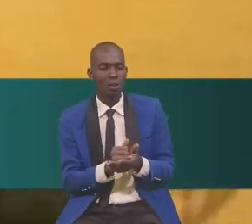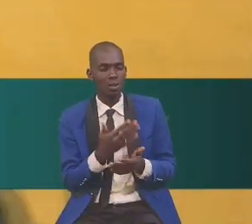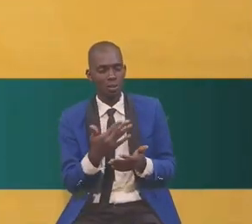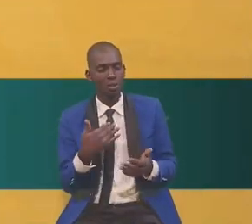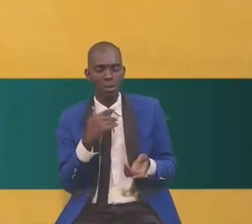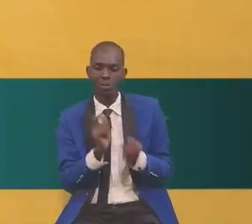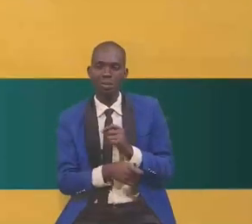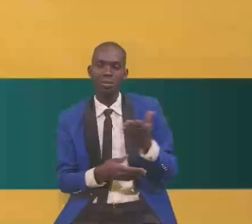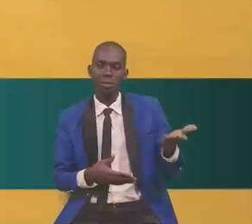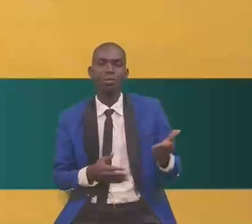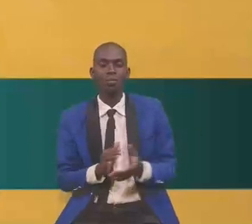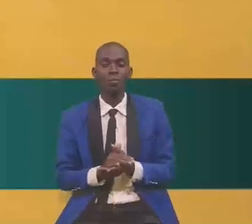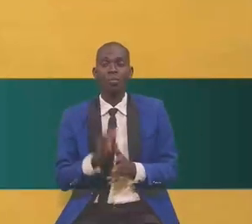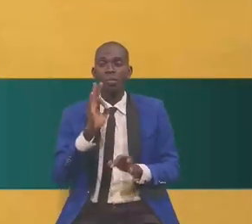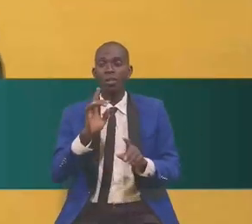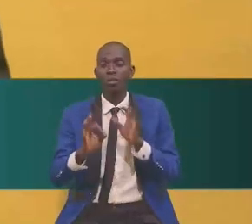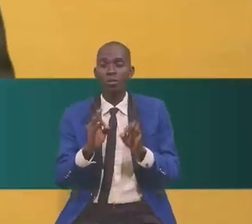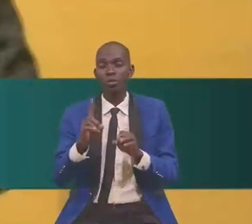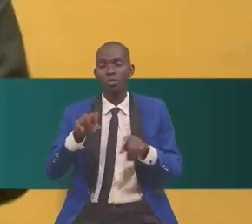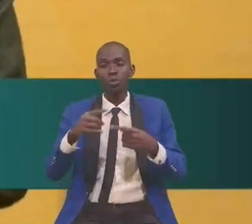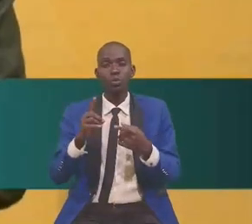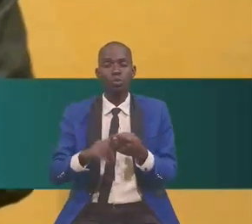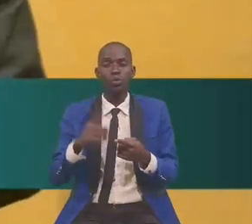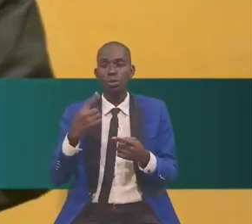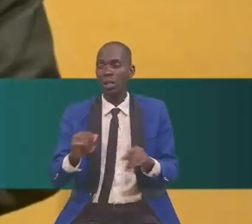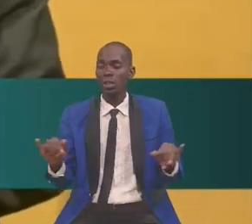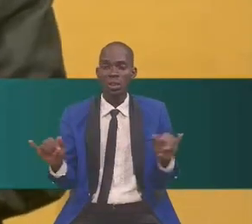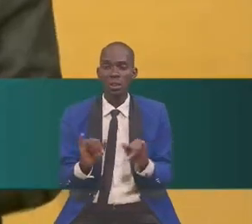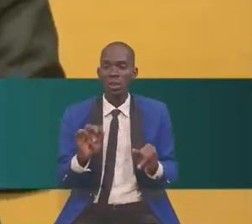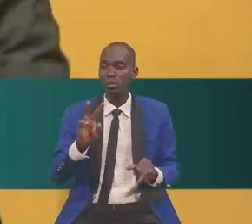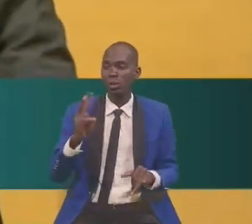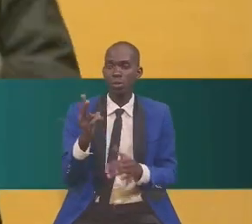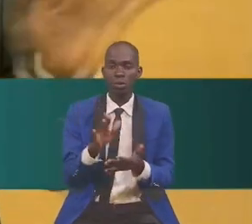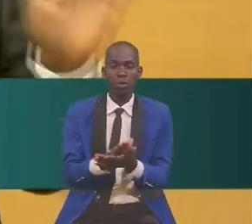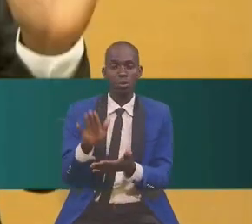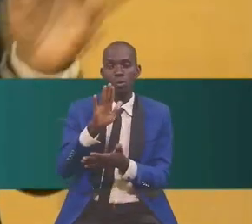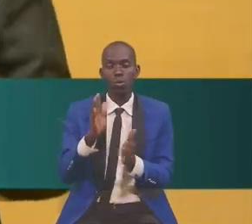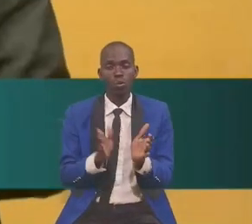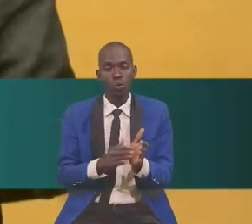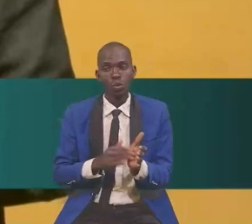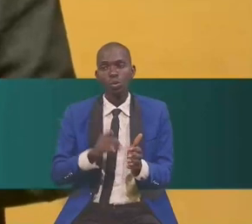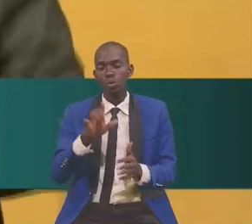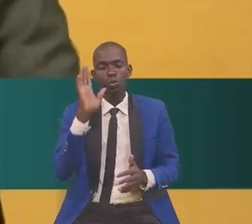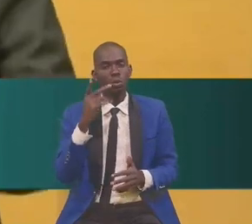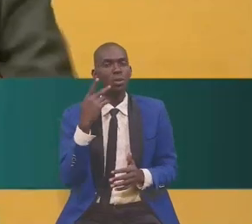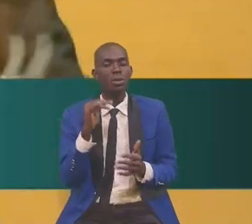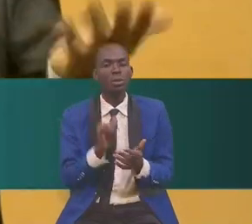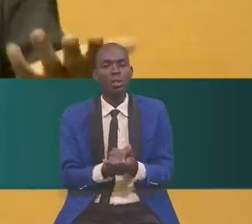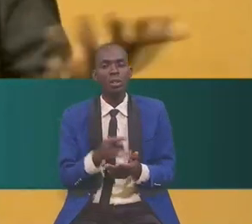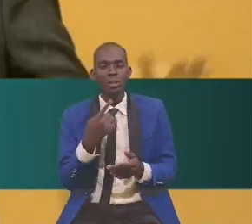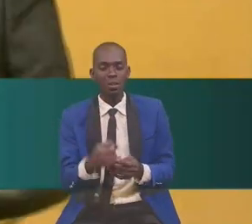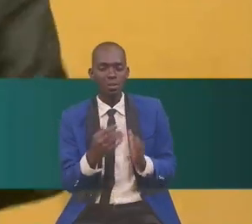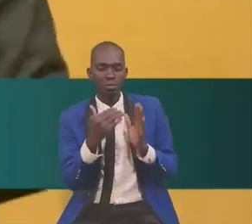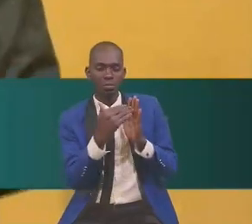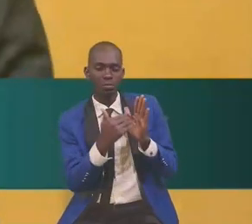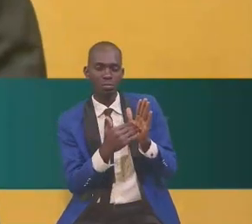vous retournez au même cours secondaire que vous avez fréquenté, le programme a changé. Si vous allez dans l'université